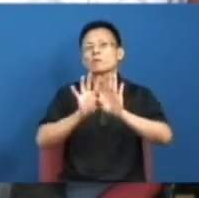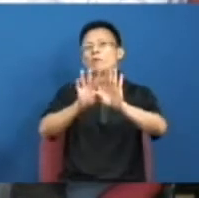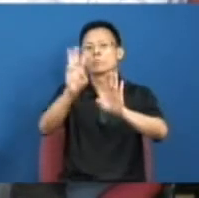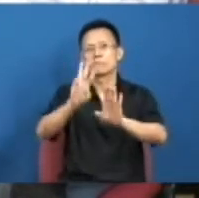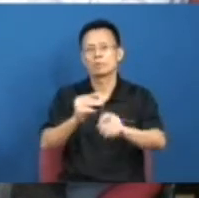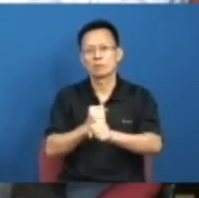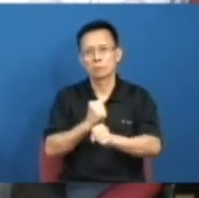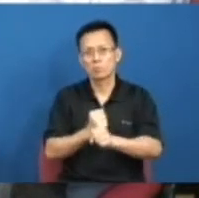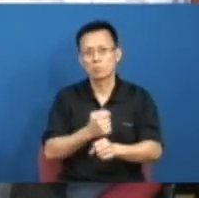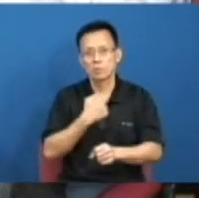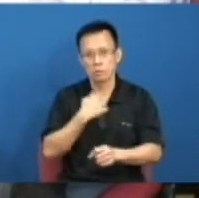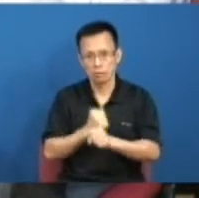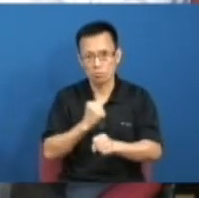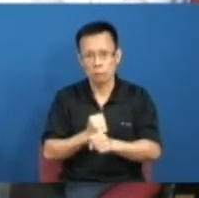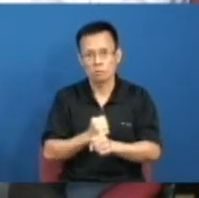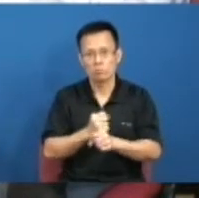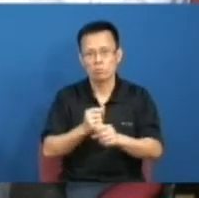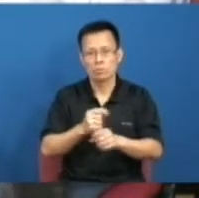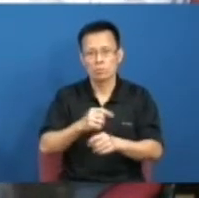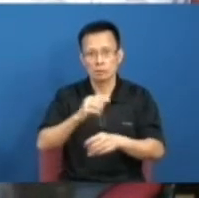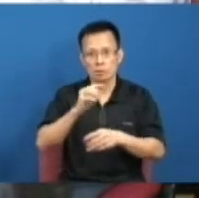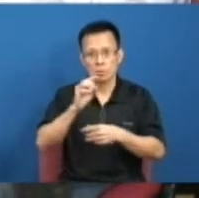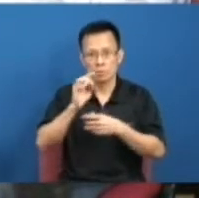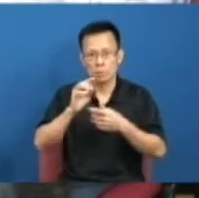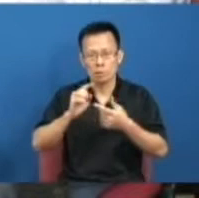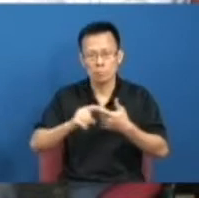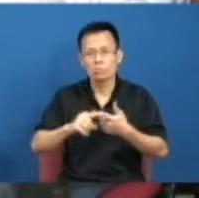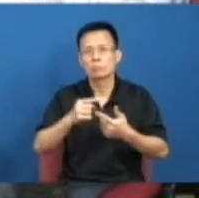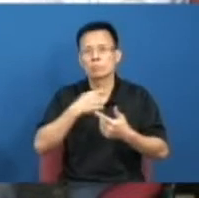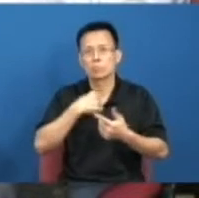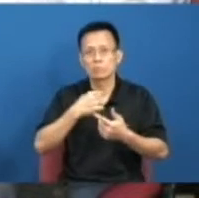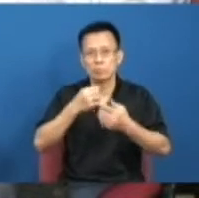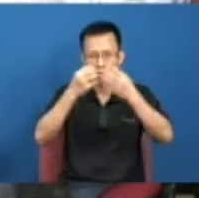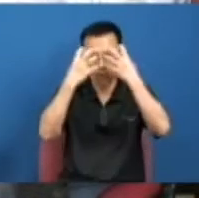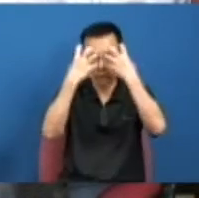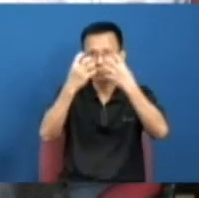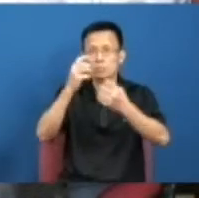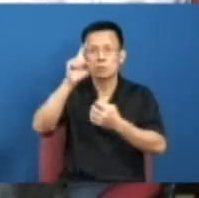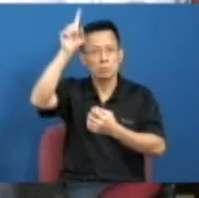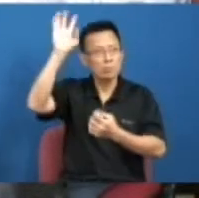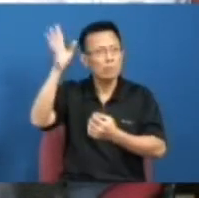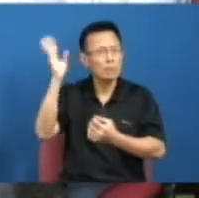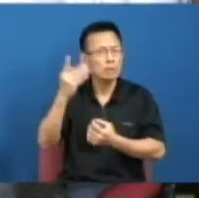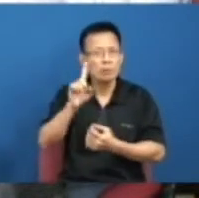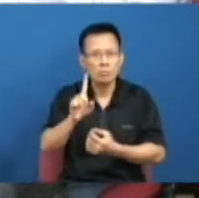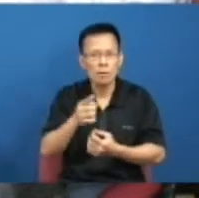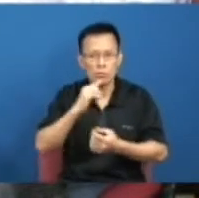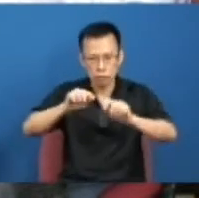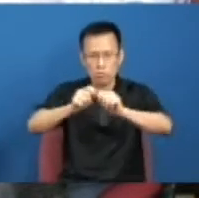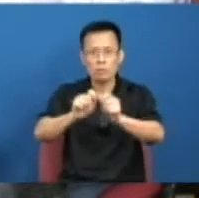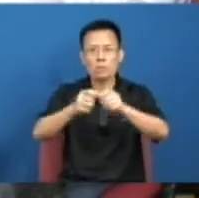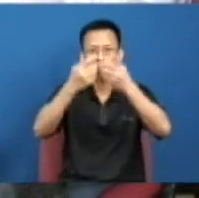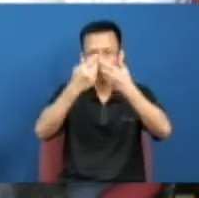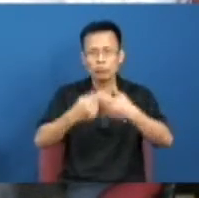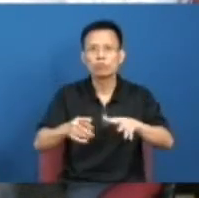要做工程之外咧，要留意埋天氣。 嗯。 如果發覺你做嗰陣時做咗之後拆咗啲嘢之後有